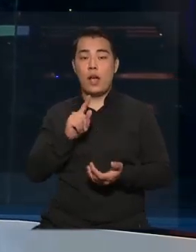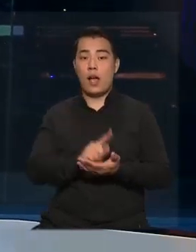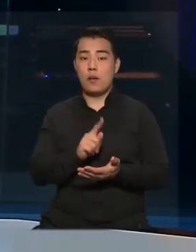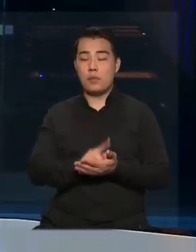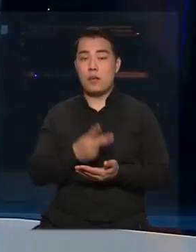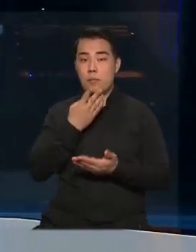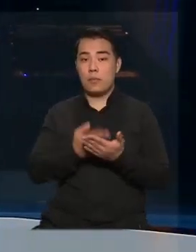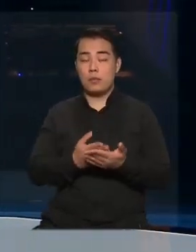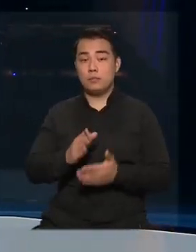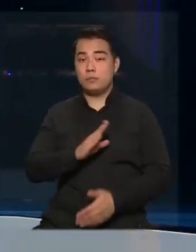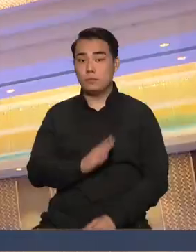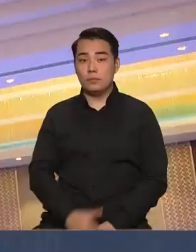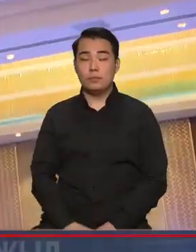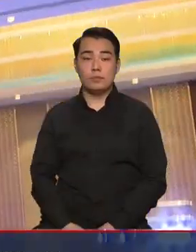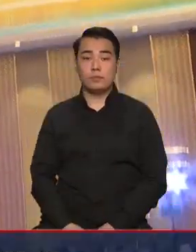міндеттер айқындалды.